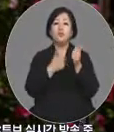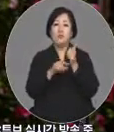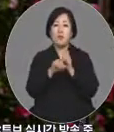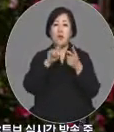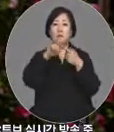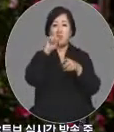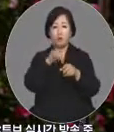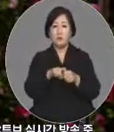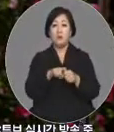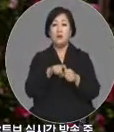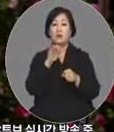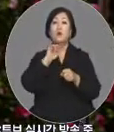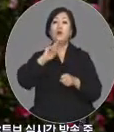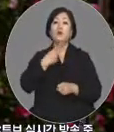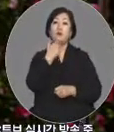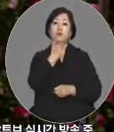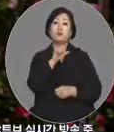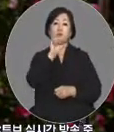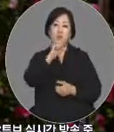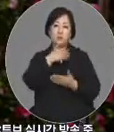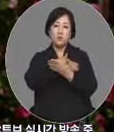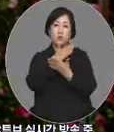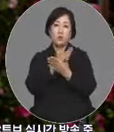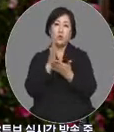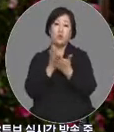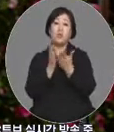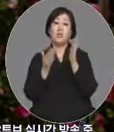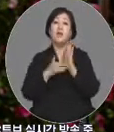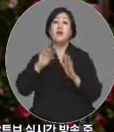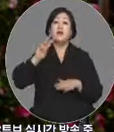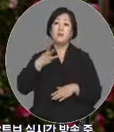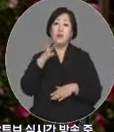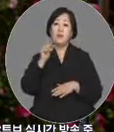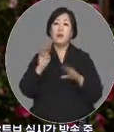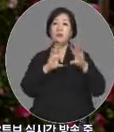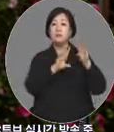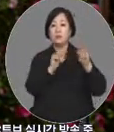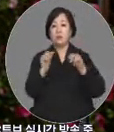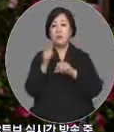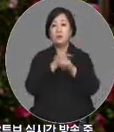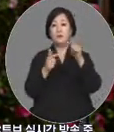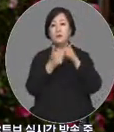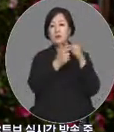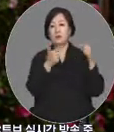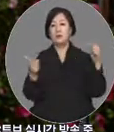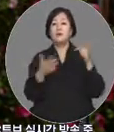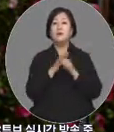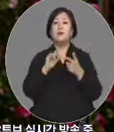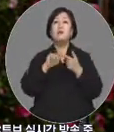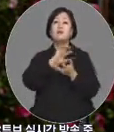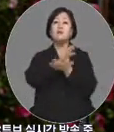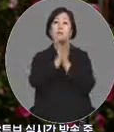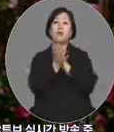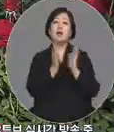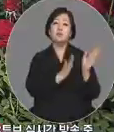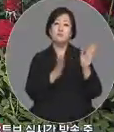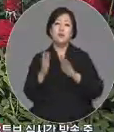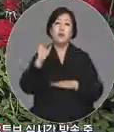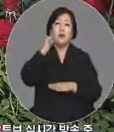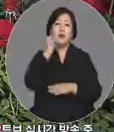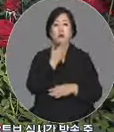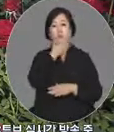뒀습니다. 265종 300만 송이의 다양한 색깔의 장미가 준비되어 있습니다. 장미의